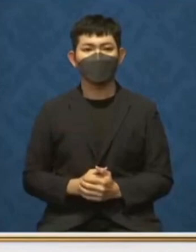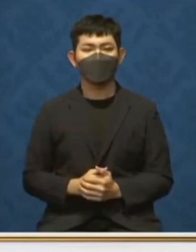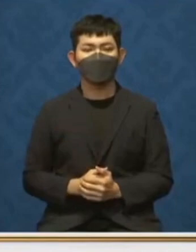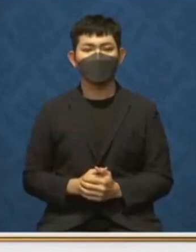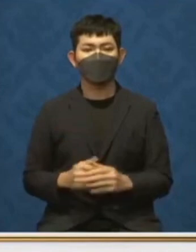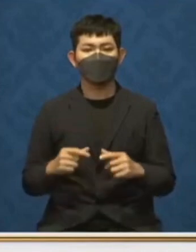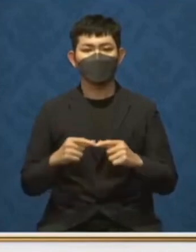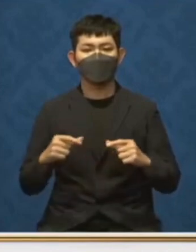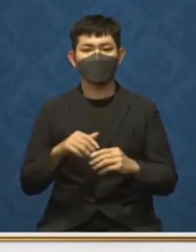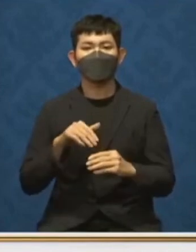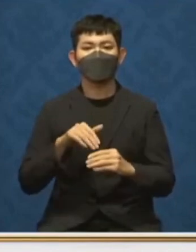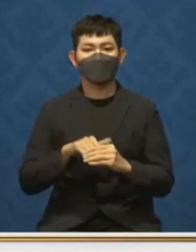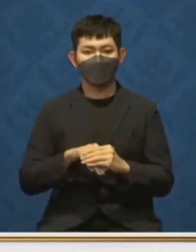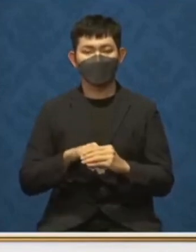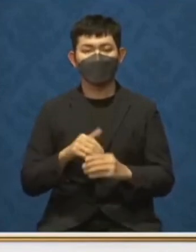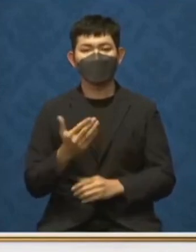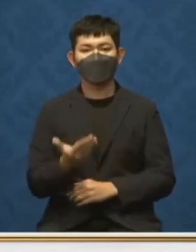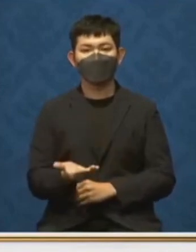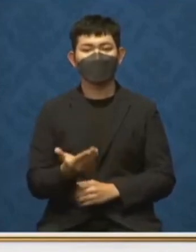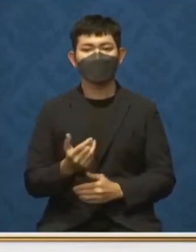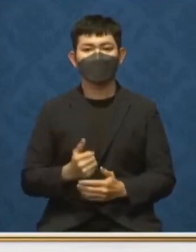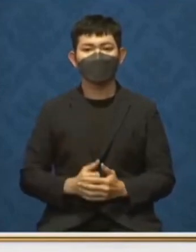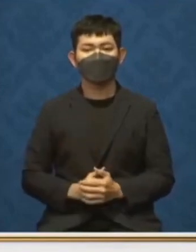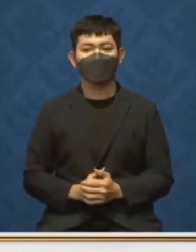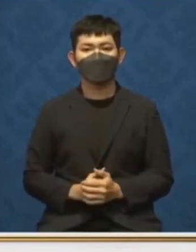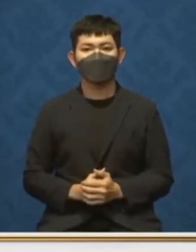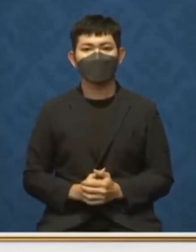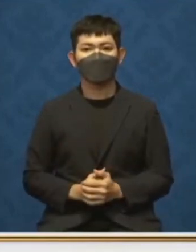เสียบบัตรและกดปุ่มแสดงตนนะครับ